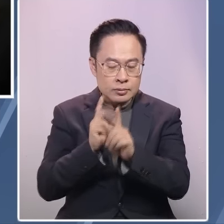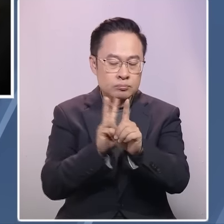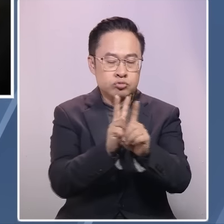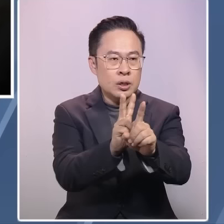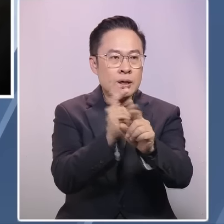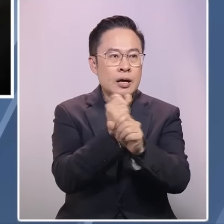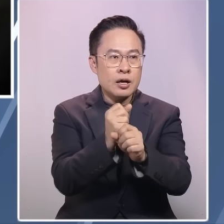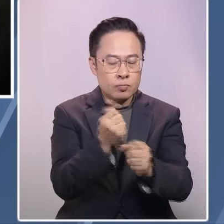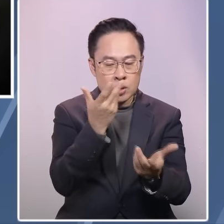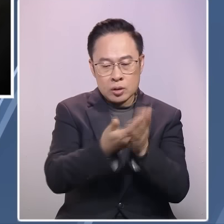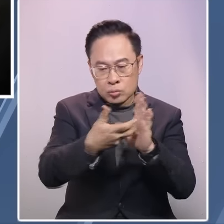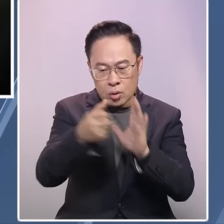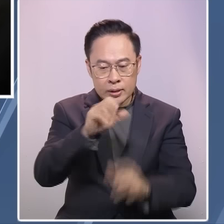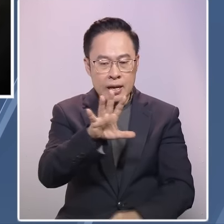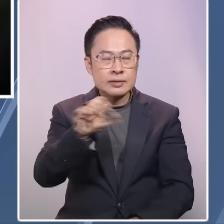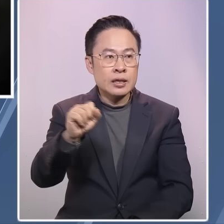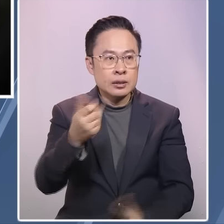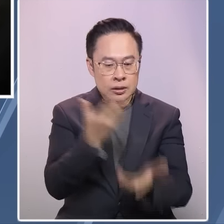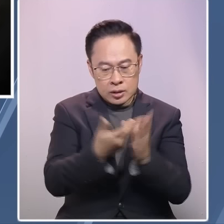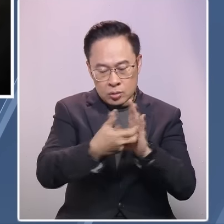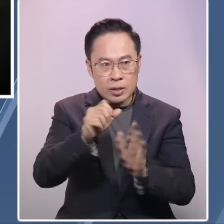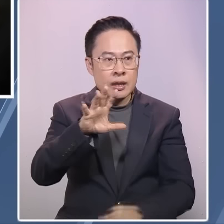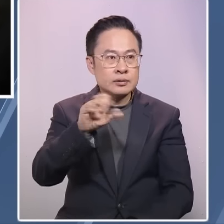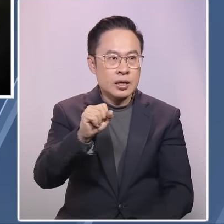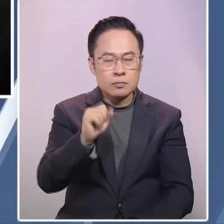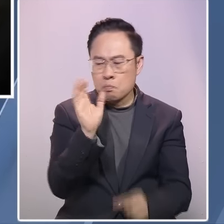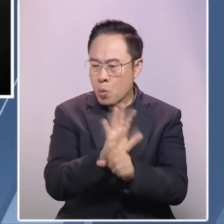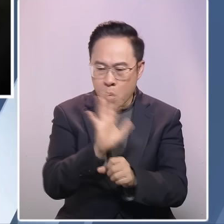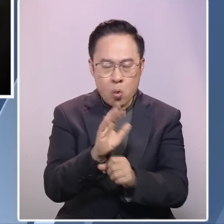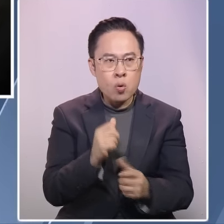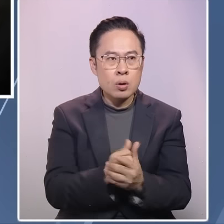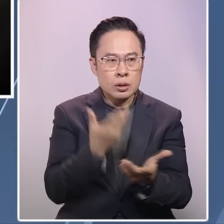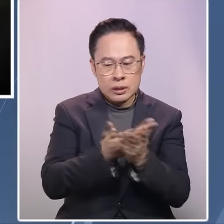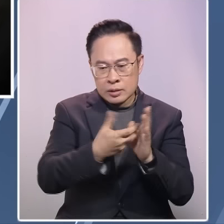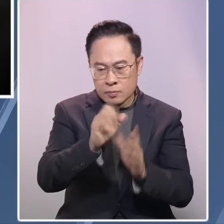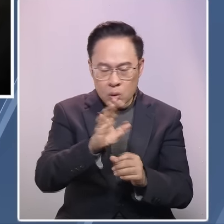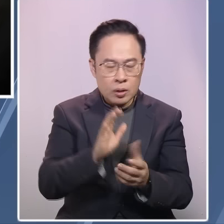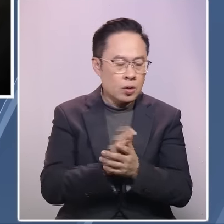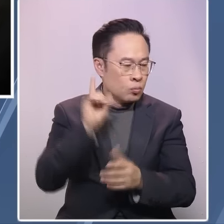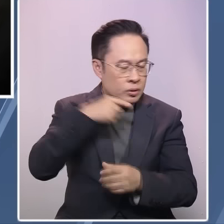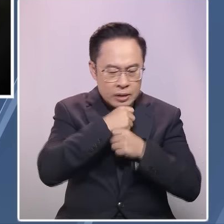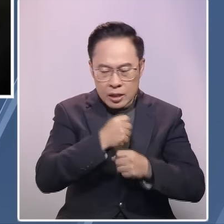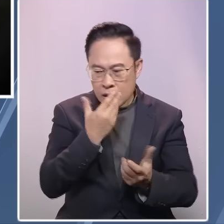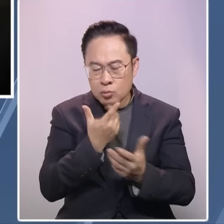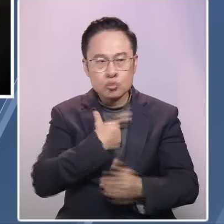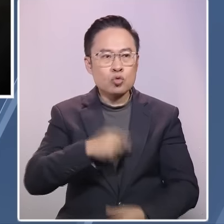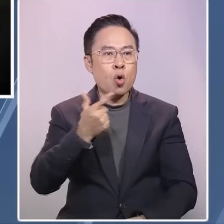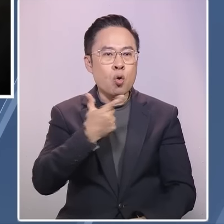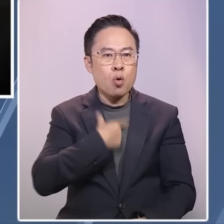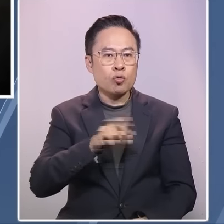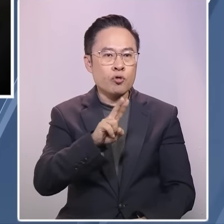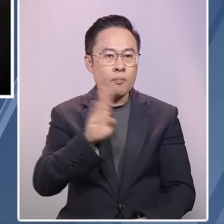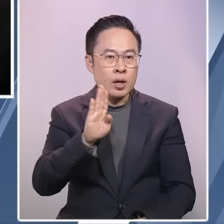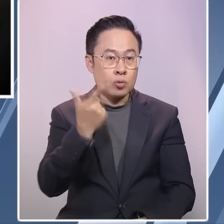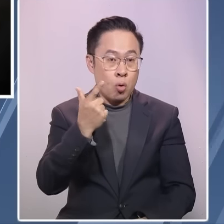เงินเสร็จผู่ก่อเหตุก็บอกว่าเงินมันยังไม่พออ่ะคุณยายคุณยายก็เลยกลับมาที่บ้านอีกรอบนึงอ้าเอาสร้อยคอทองคำ